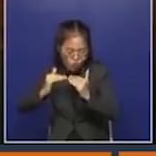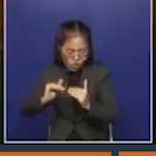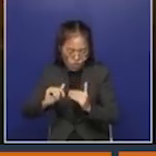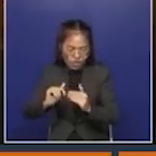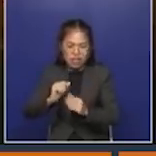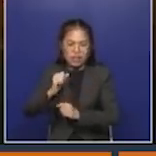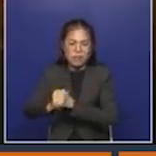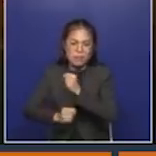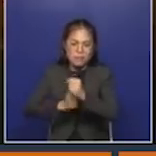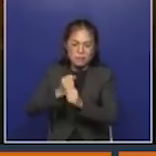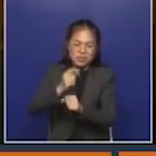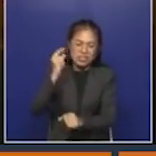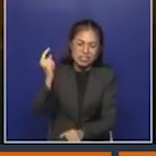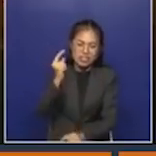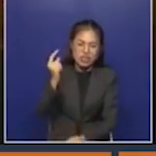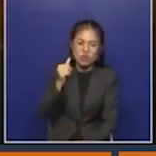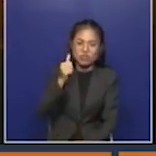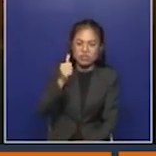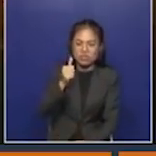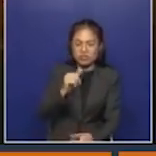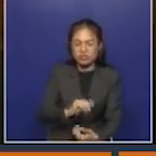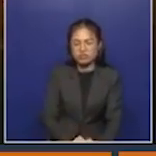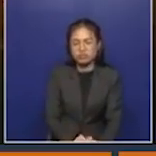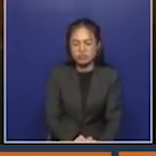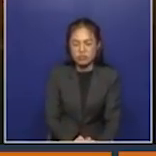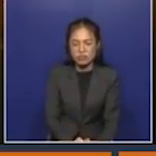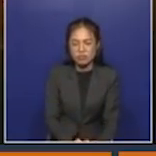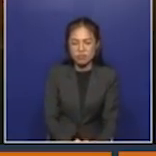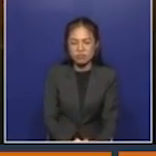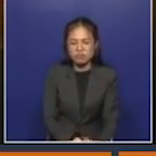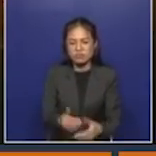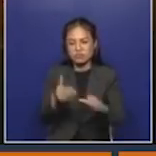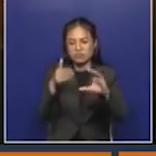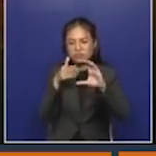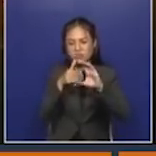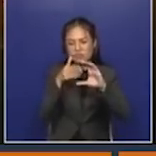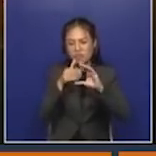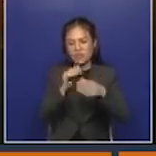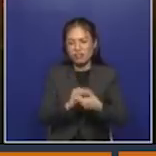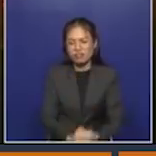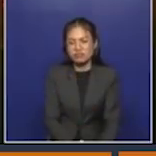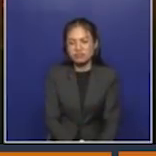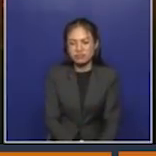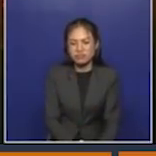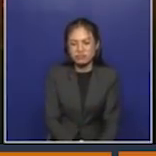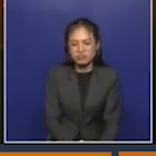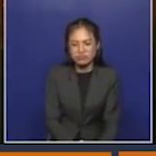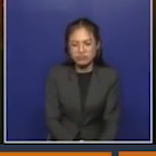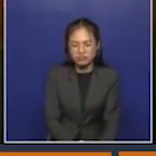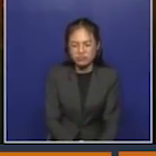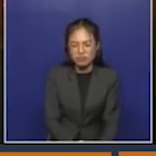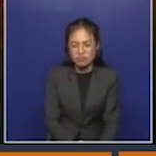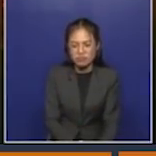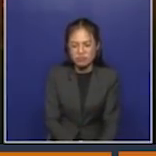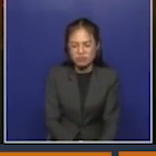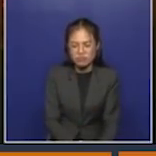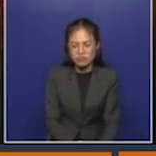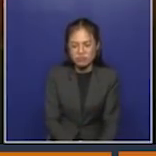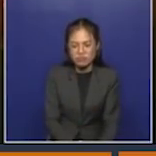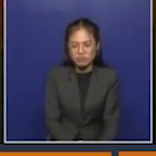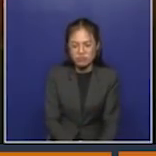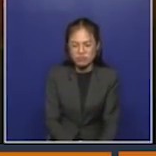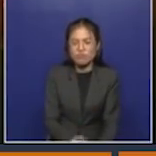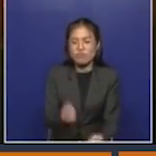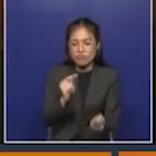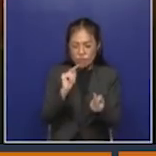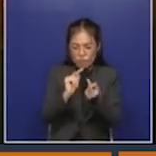ปีที่การท่องเที่ยวดีมากนะคะสมัยถัดโน้ทแต่ที่แน่ๆเลยก็คือว่าการ